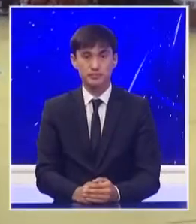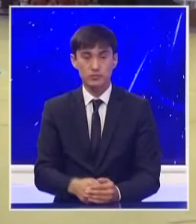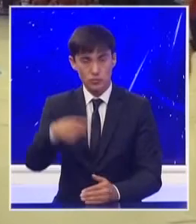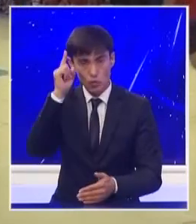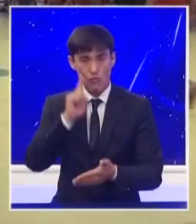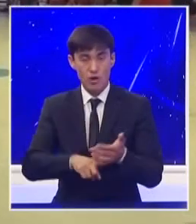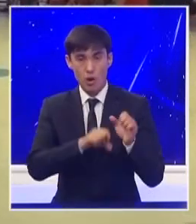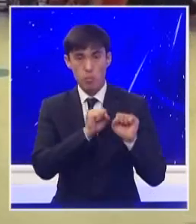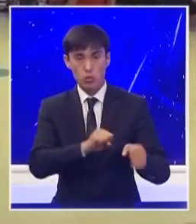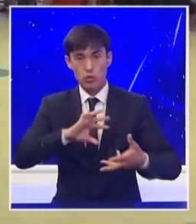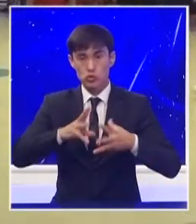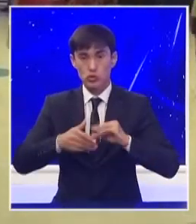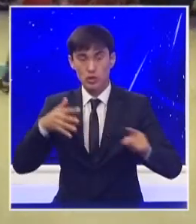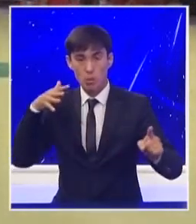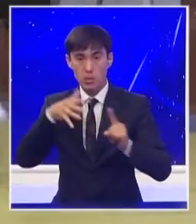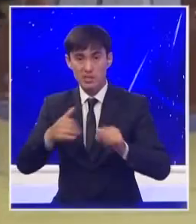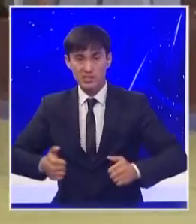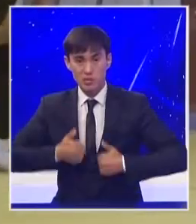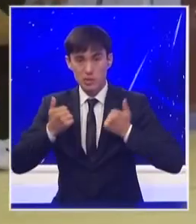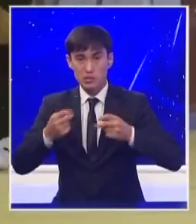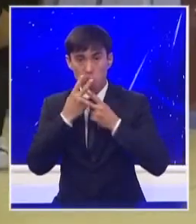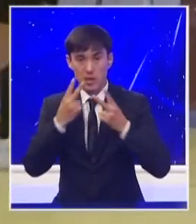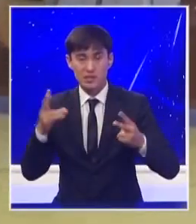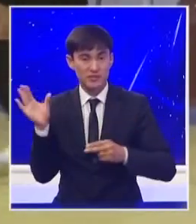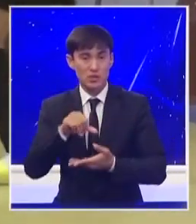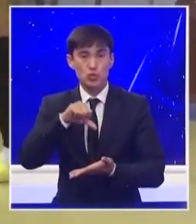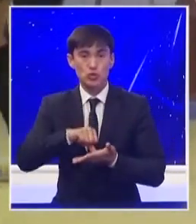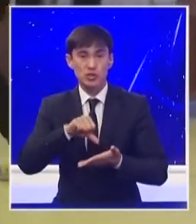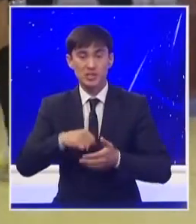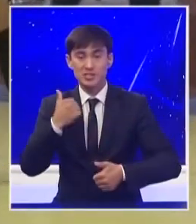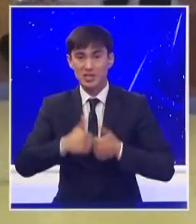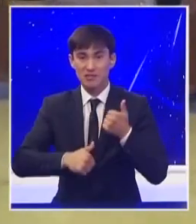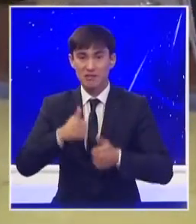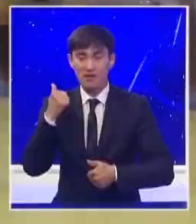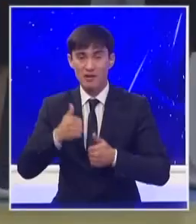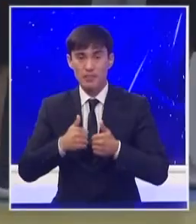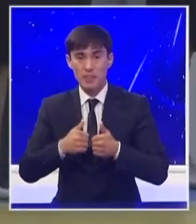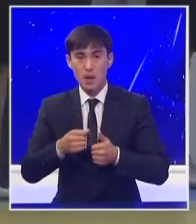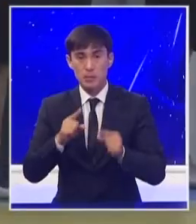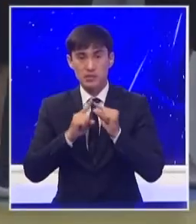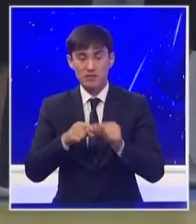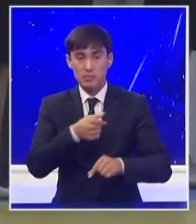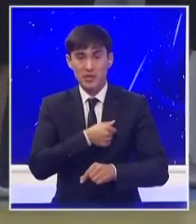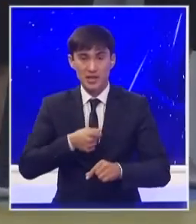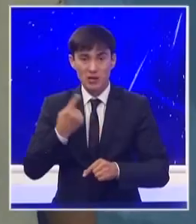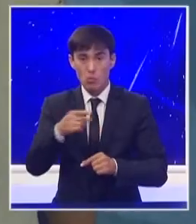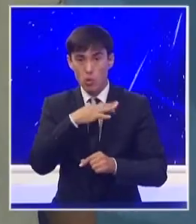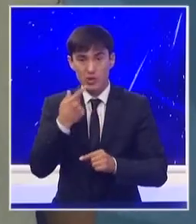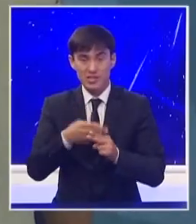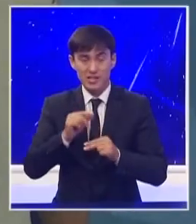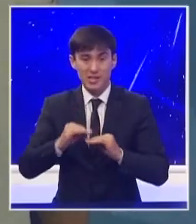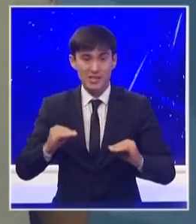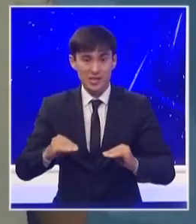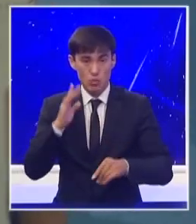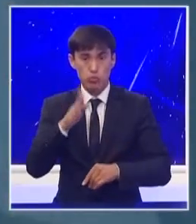Уверенную оборону и результативные нападения стремятся продемонстрировать все участники соревнований без исключения. По словам тренеров, многие из этих ребят